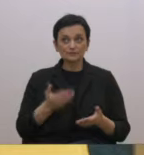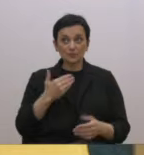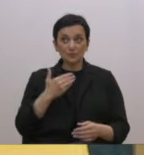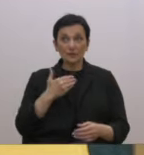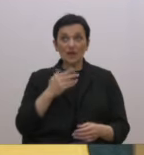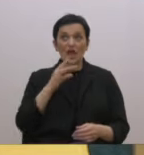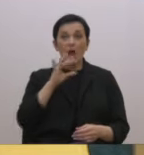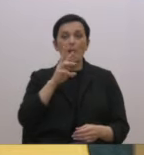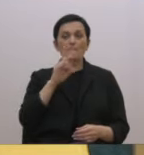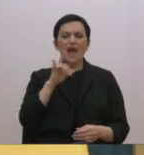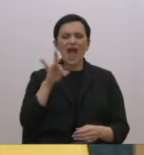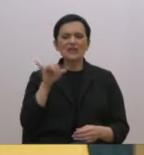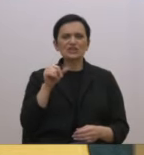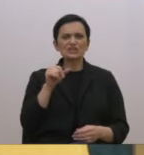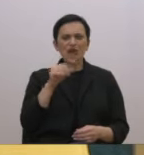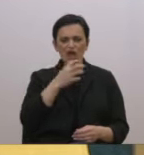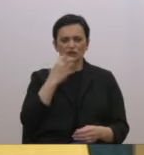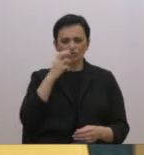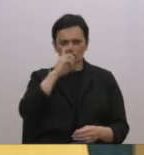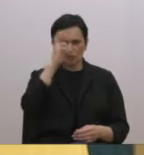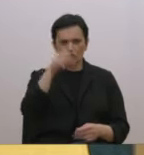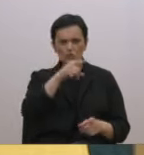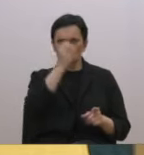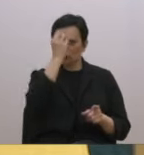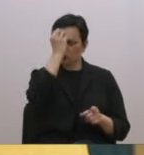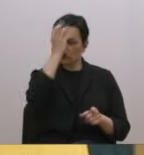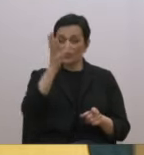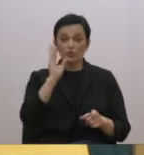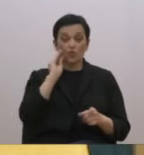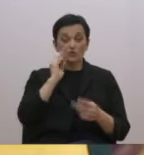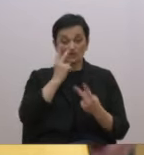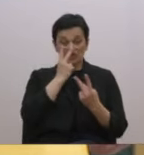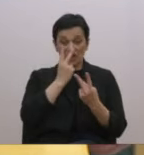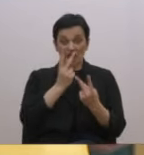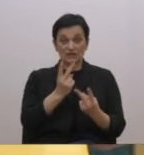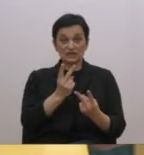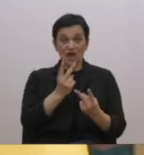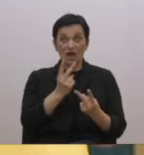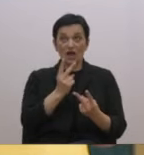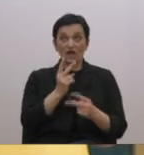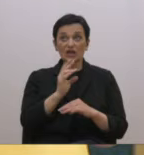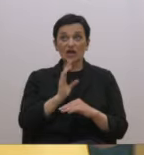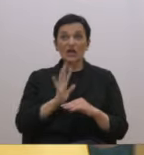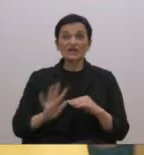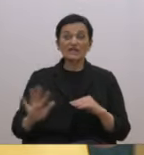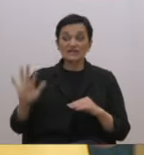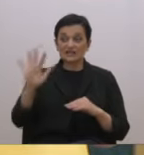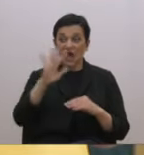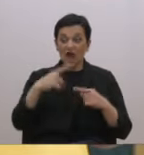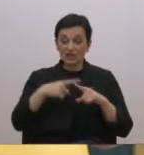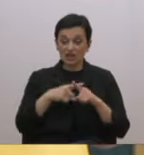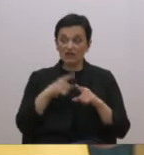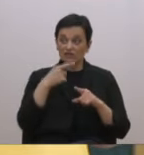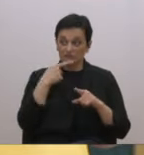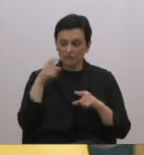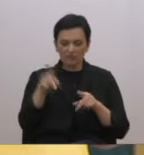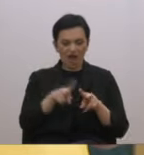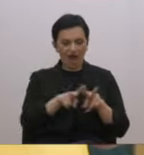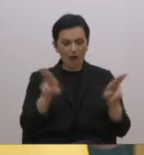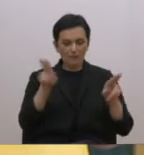მეიძი იმპერატორი ყავდა ჭკვიანი, რომელმაც როცა ნახა დასავლური ტექნოლოგიები, თქვა აი ასეთი მინდა